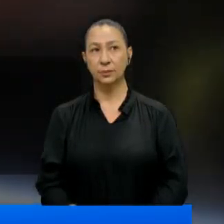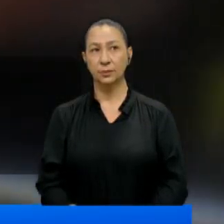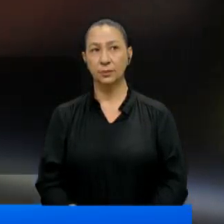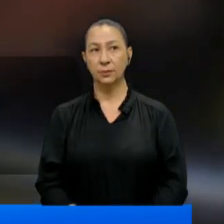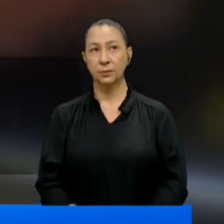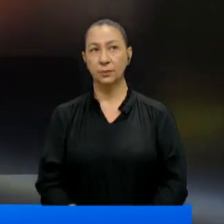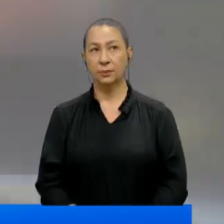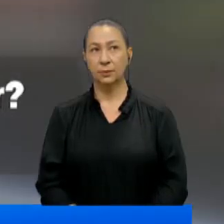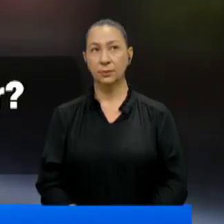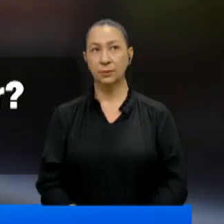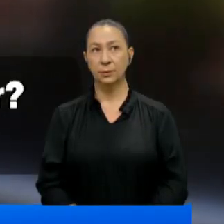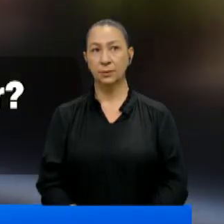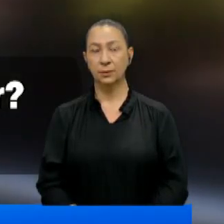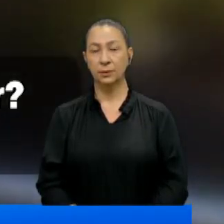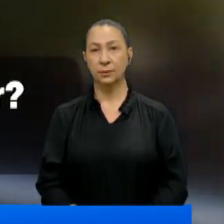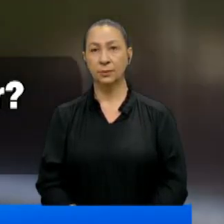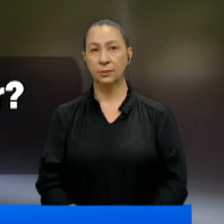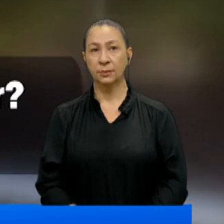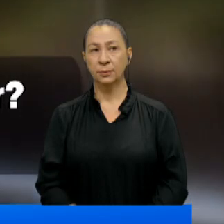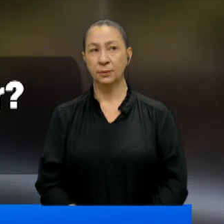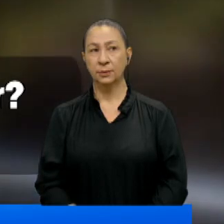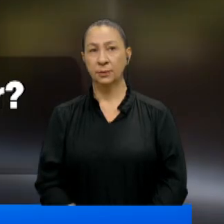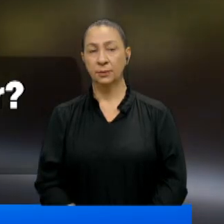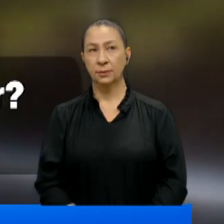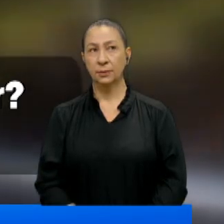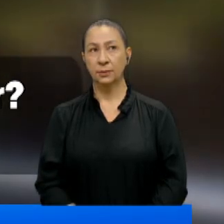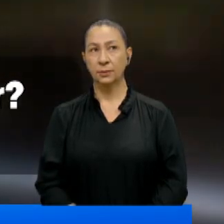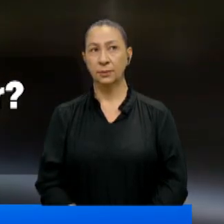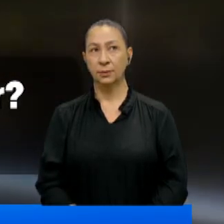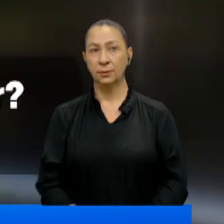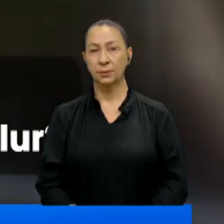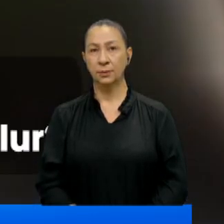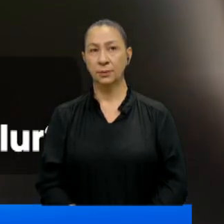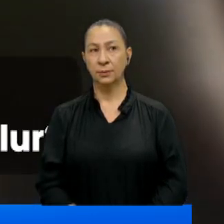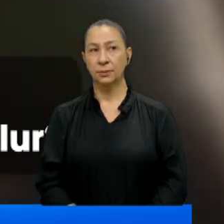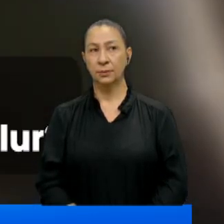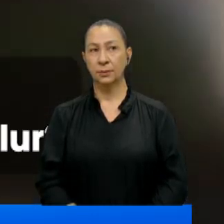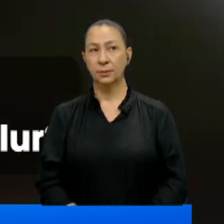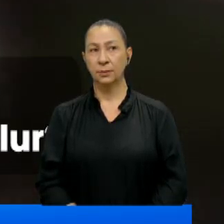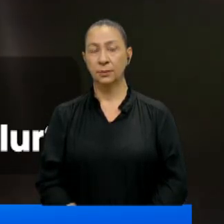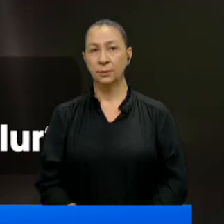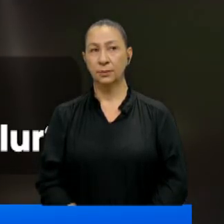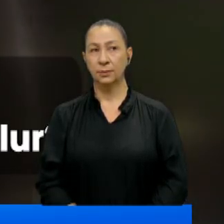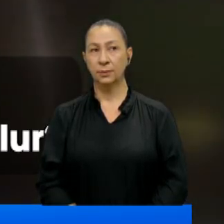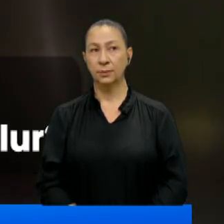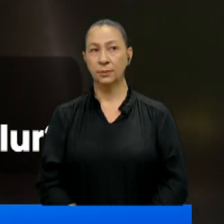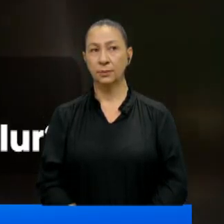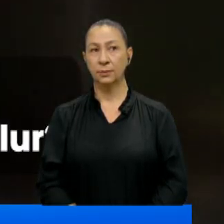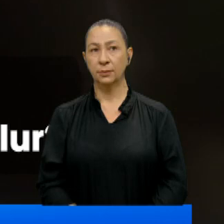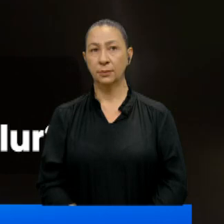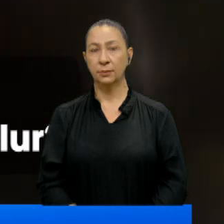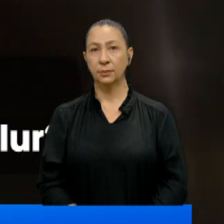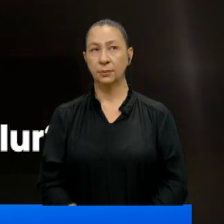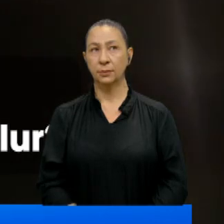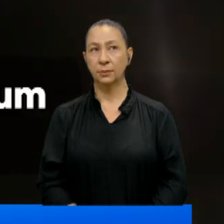tükür geliyor içeriye. Uzaklaş, kim ihbar ediyor benim arabam? Kim ihbar ediyor? Senin adın ne? Ekipler PTS kayıtları düşmüş. Ekime tükürürüm tamam,